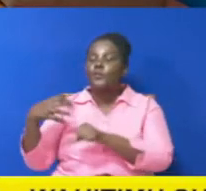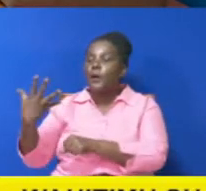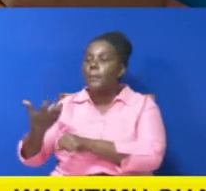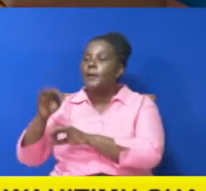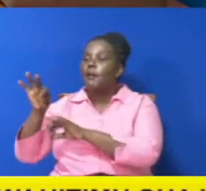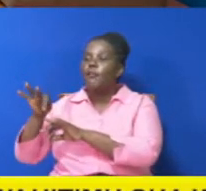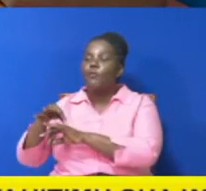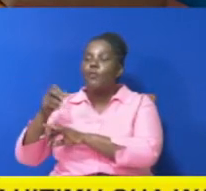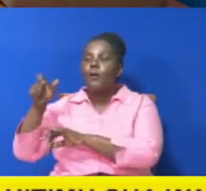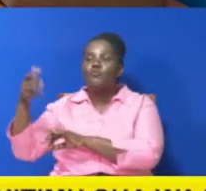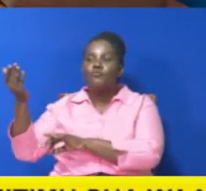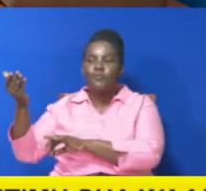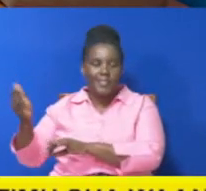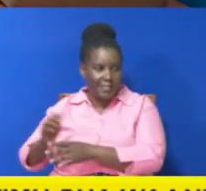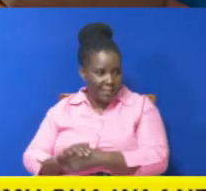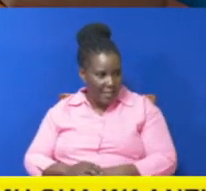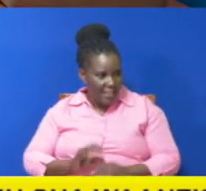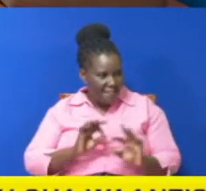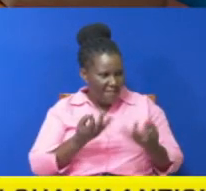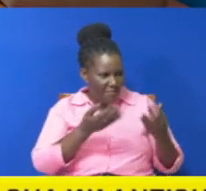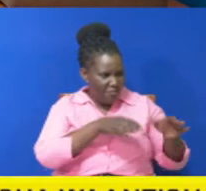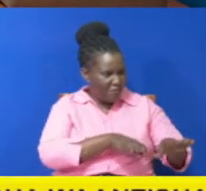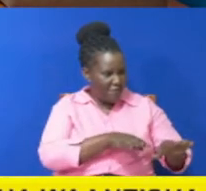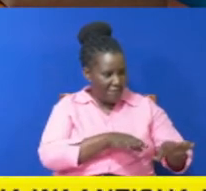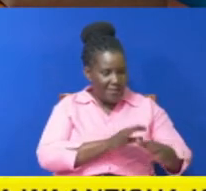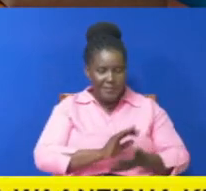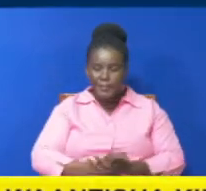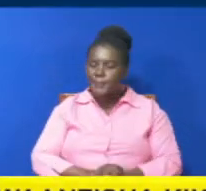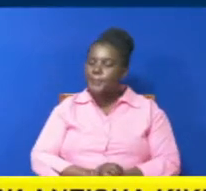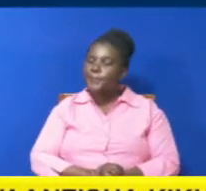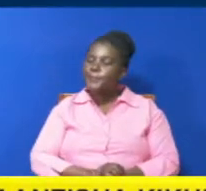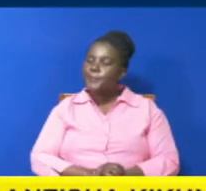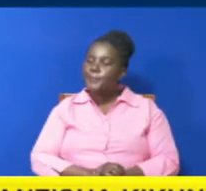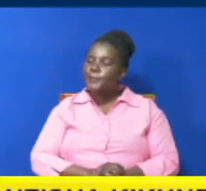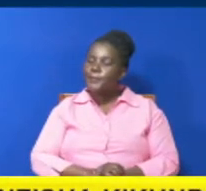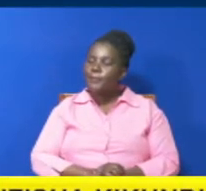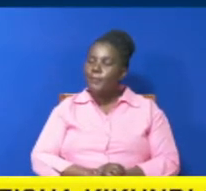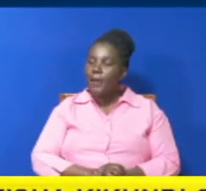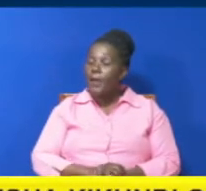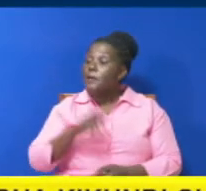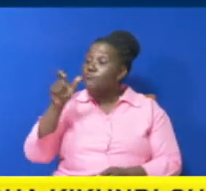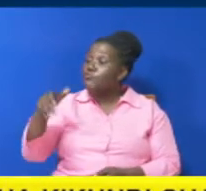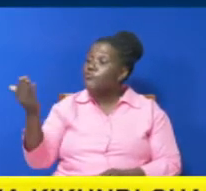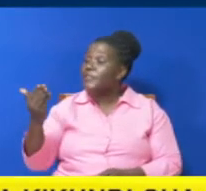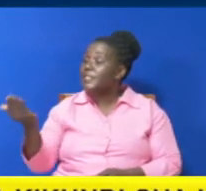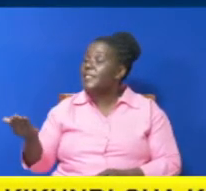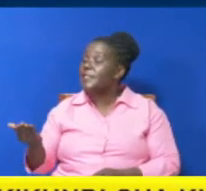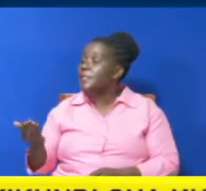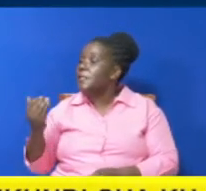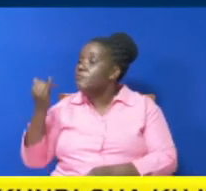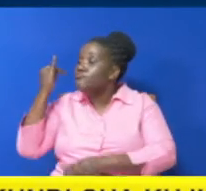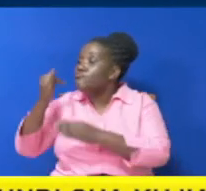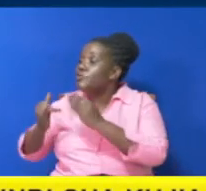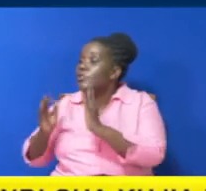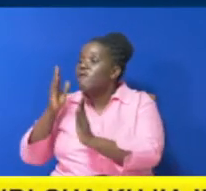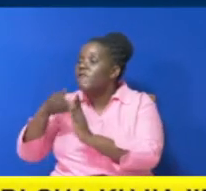yeye pengine hajachora mstari, jamii inaona anapigwa siku ya kwanza, siku ya pili